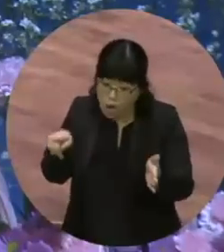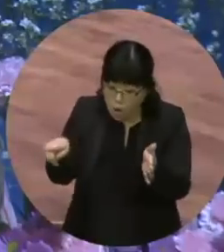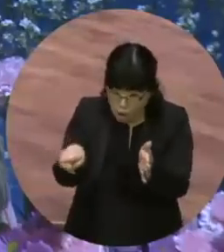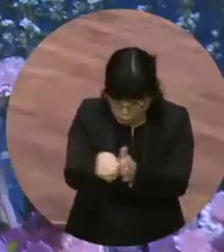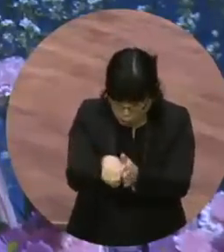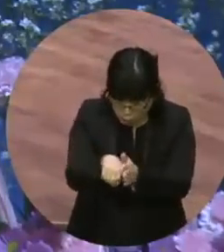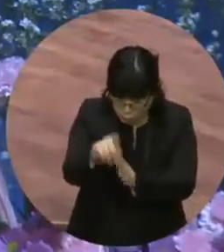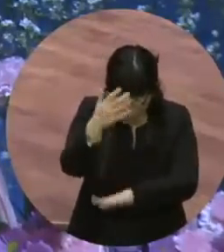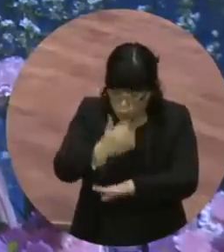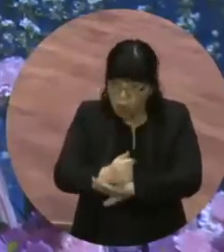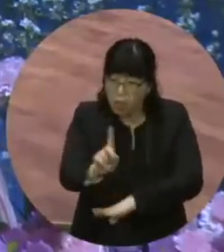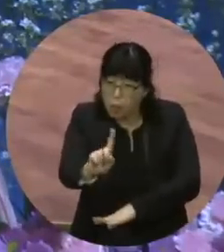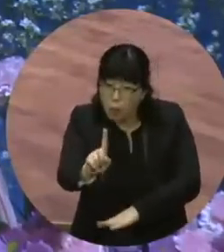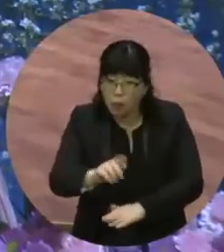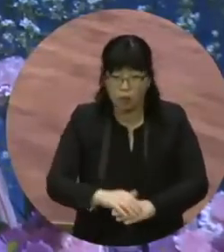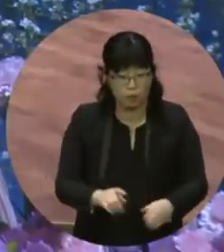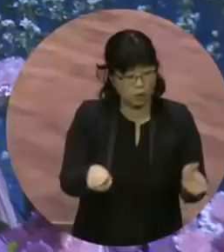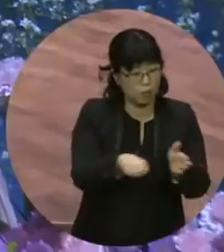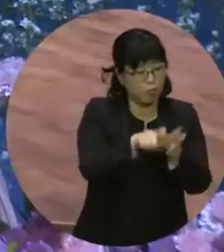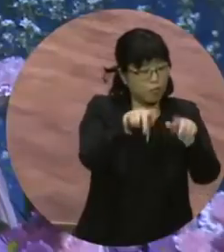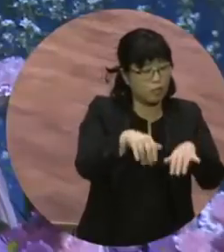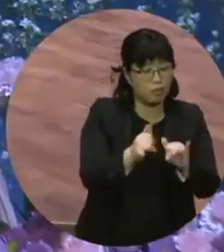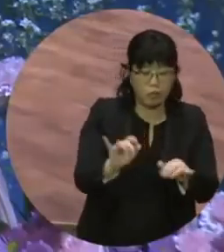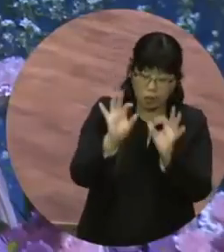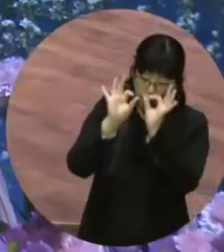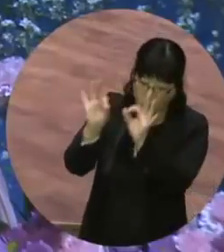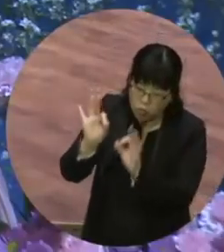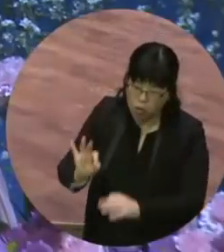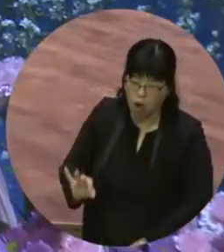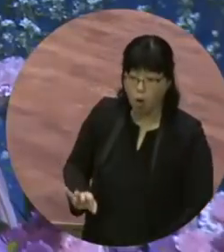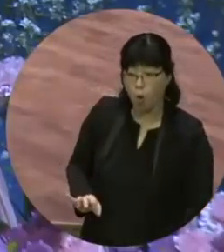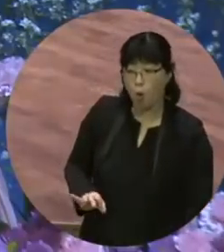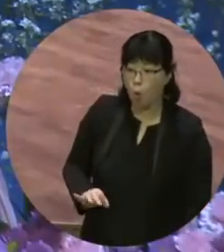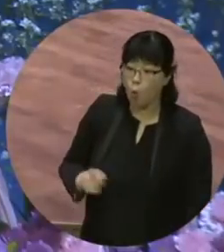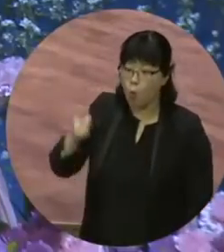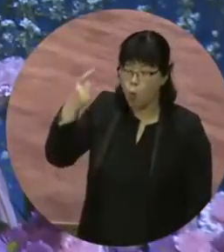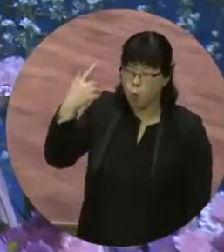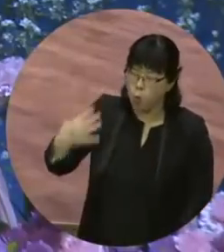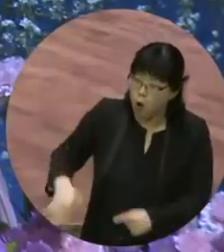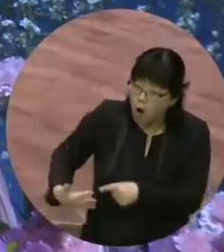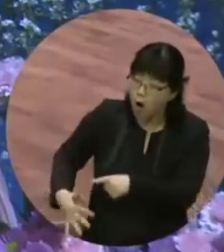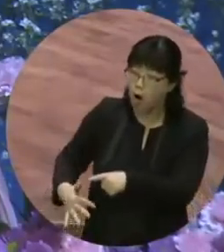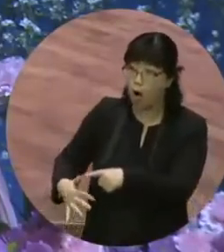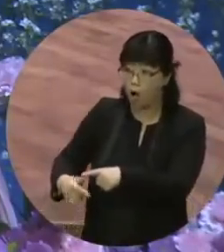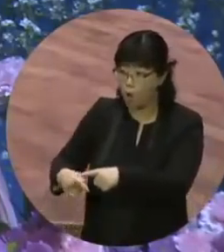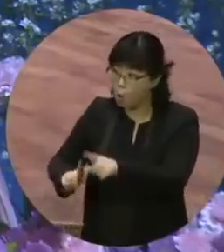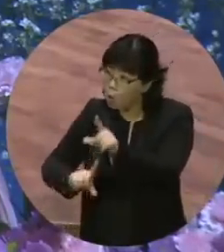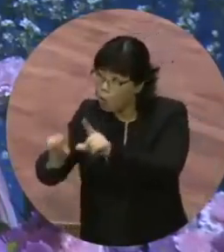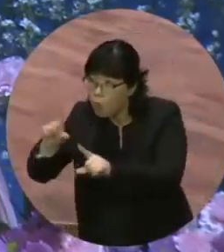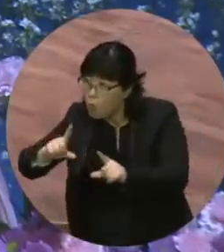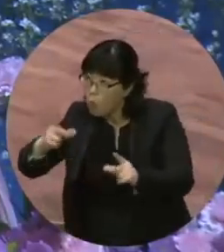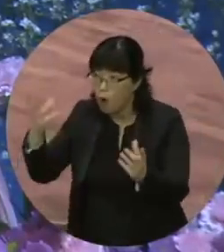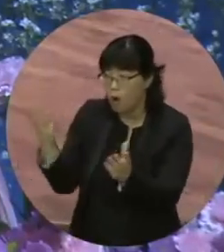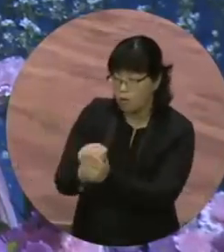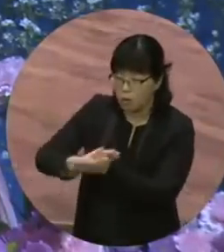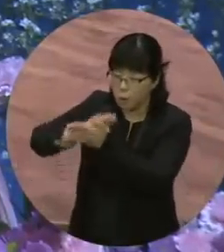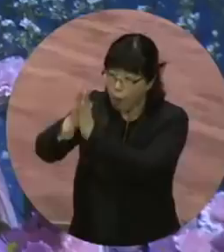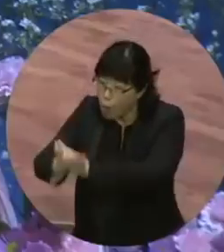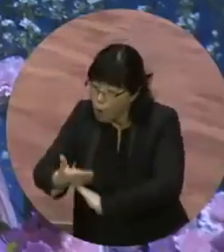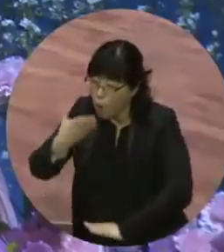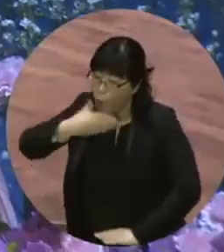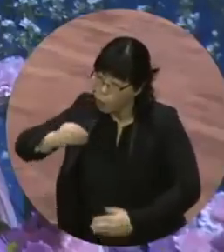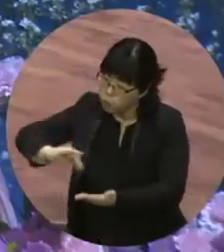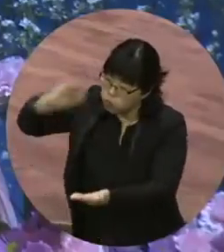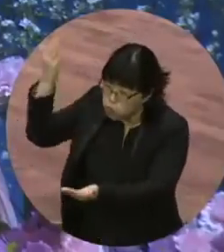볼 때 완전 반전의 삶을 살게 돼. 이야, 저 사람이 저렇게 변화돼서 저렇게 복을 받아서